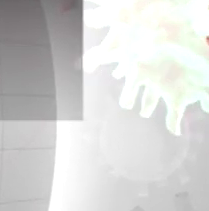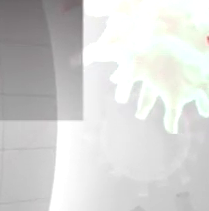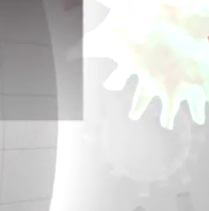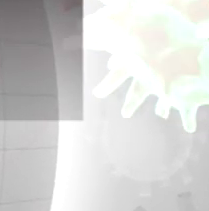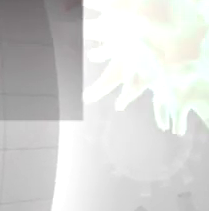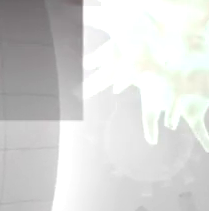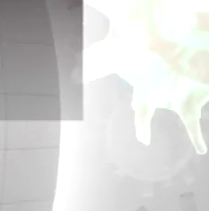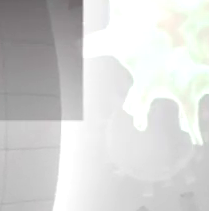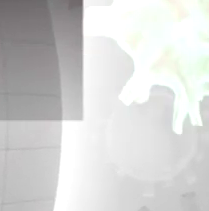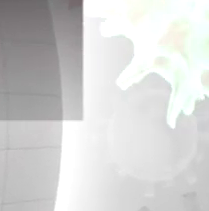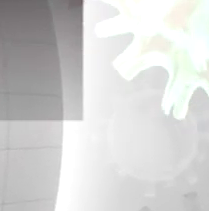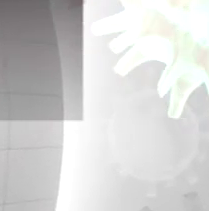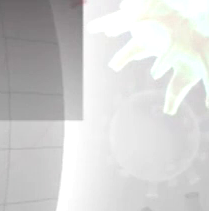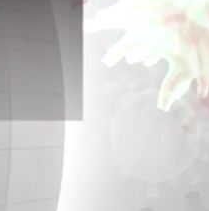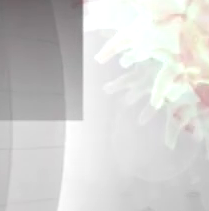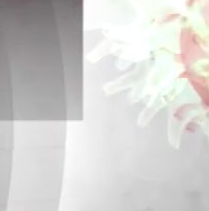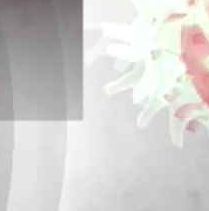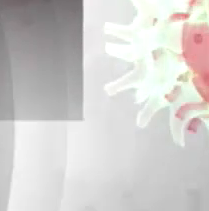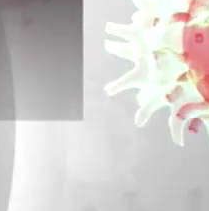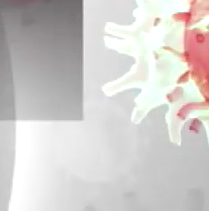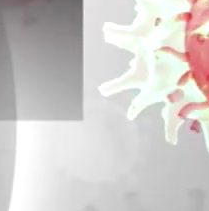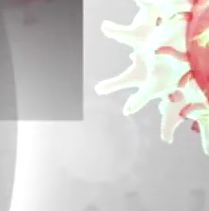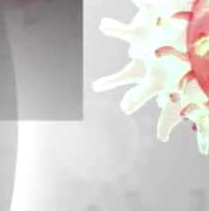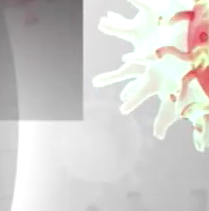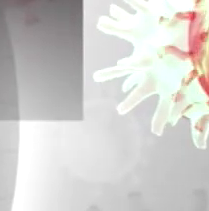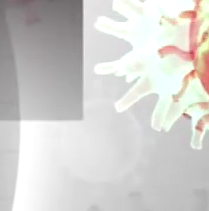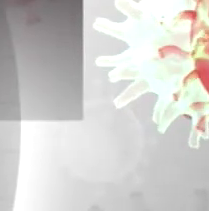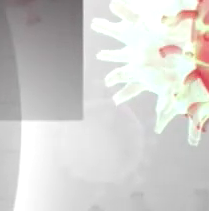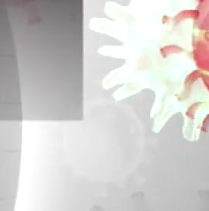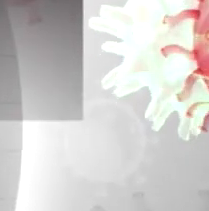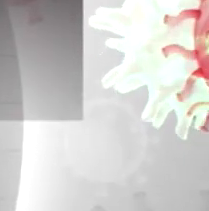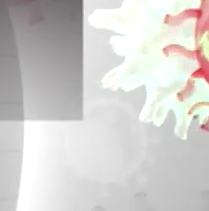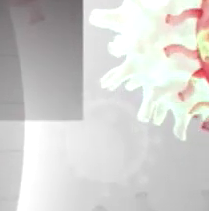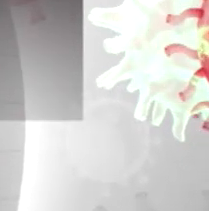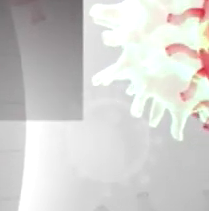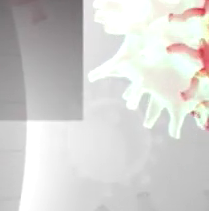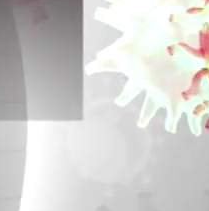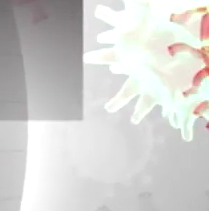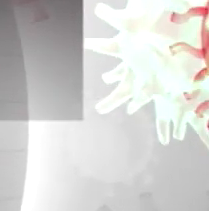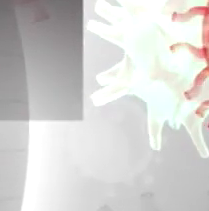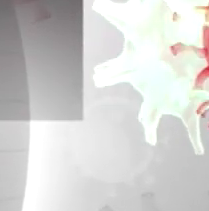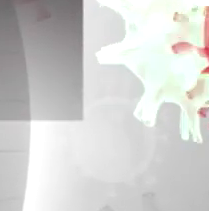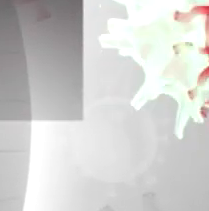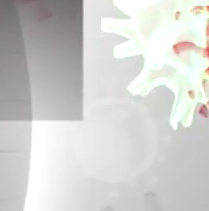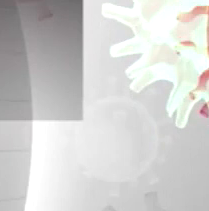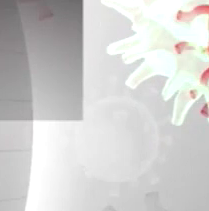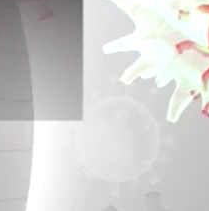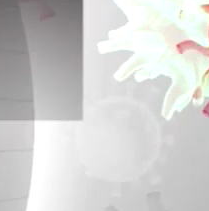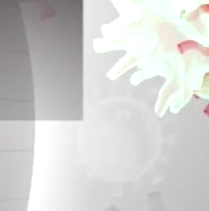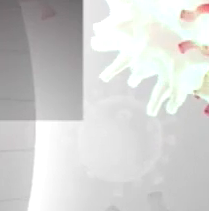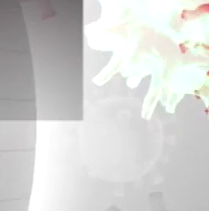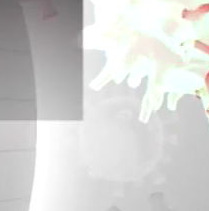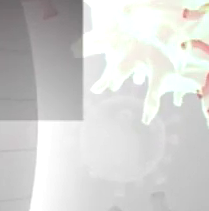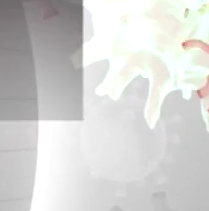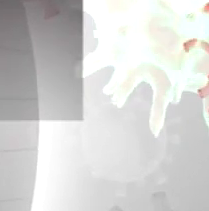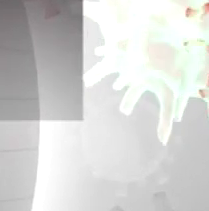นะคะเป็นผู้ที่เดินทางกลับมาจากต่างประเทศมีชาวต่างชาติมีกลุ่มอาชีพเสี่ยงบุคลากรทางการแพทย์แล้วก็ผู้ที่ไปสถาน